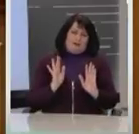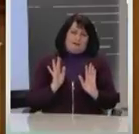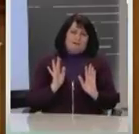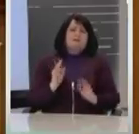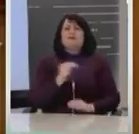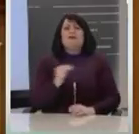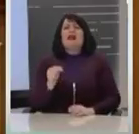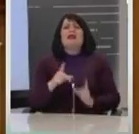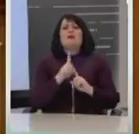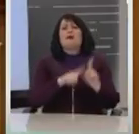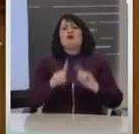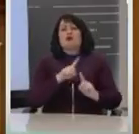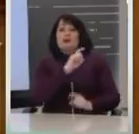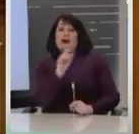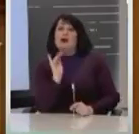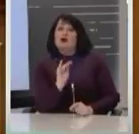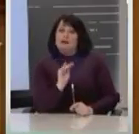Το θέμα είναι το εξής, το ερώτημα.